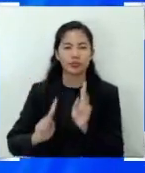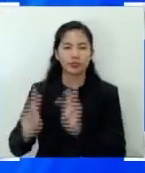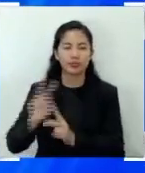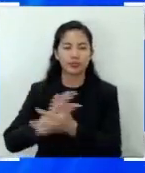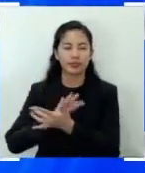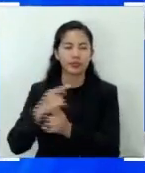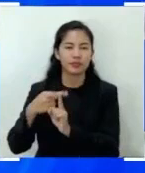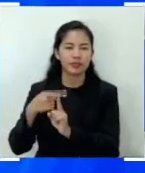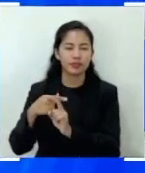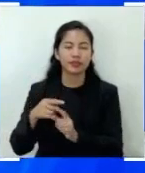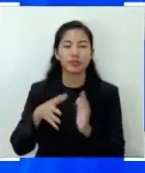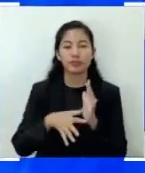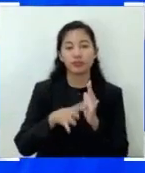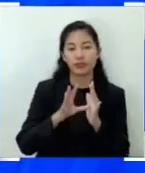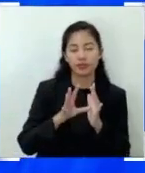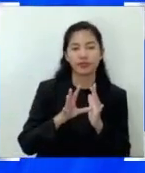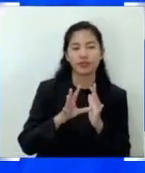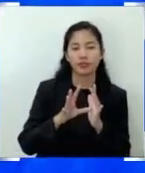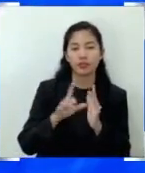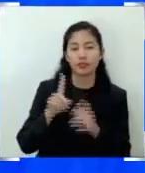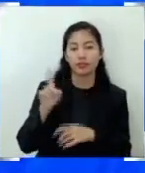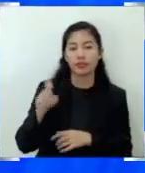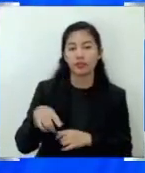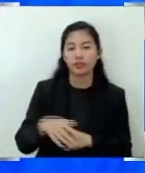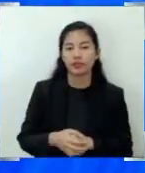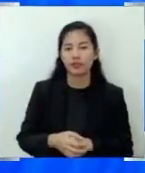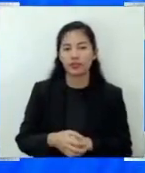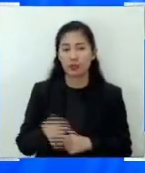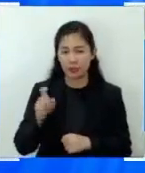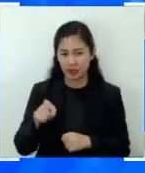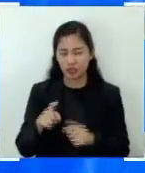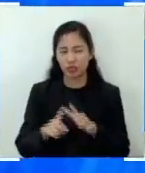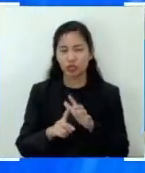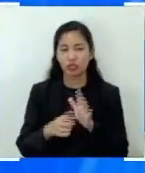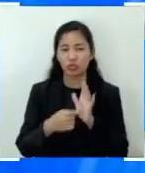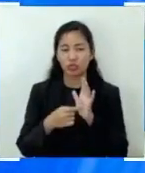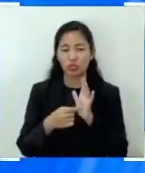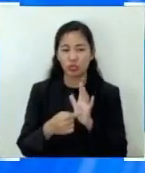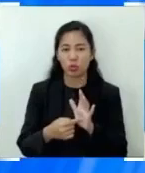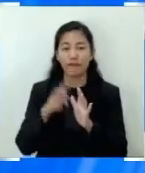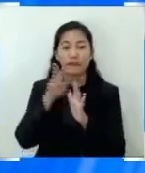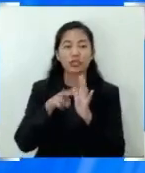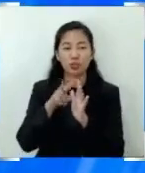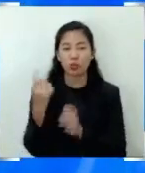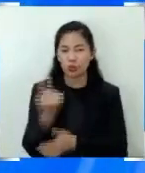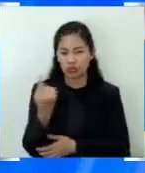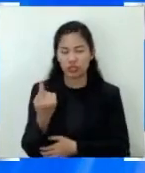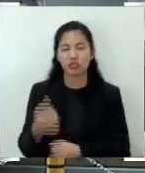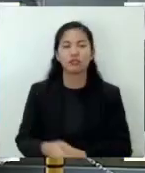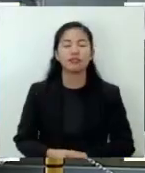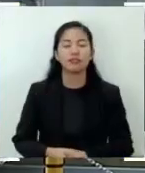Rowena Guanzon, hindi raw ba pwedeng nagpakita man lang sana ang dating senador kahit sa video? Saksi, si Sandra Ginaldo.